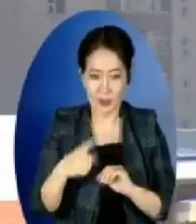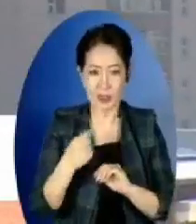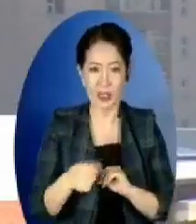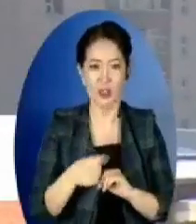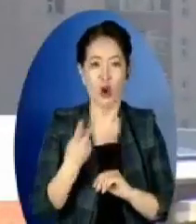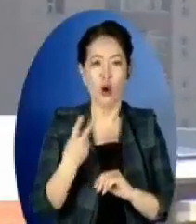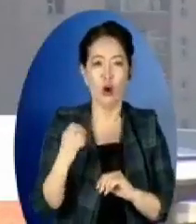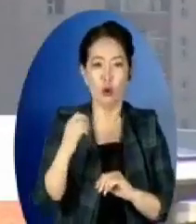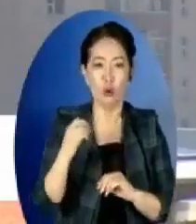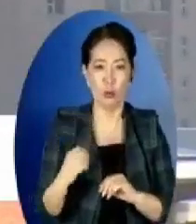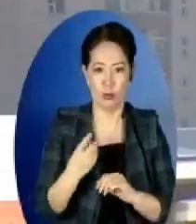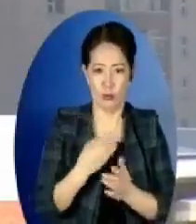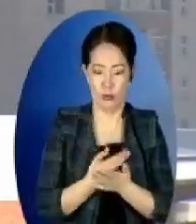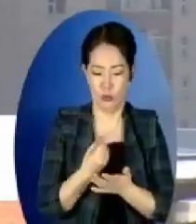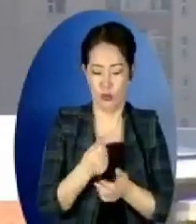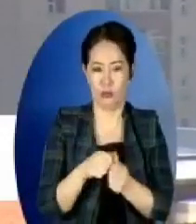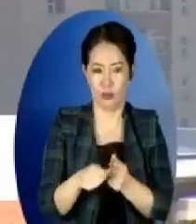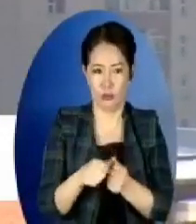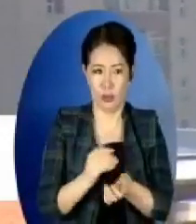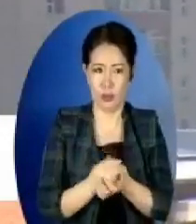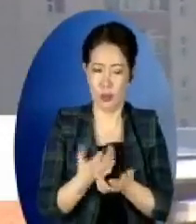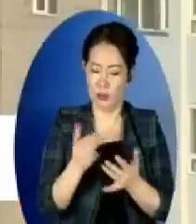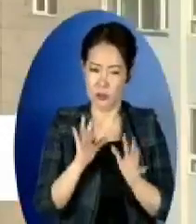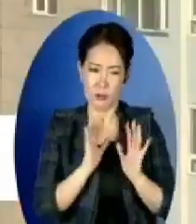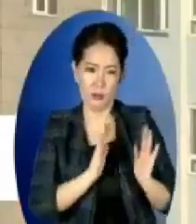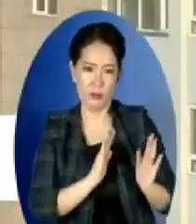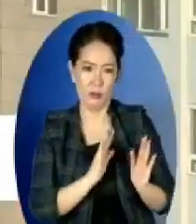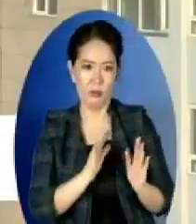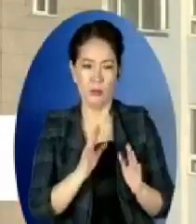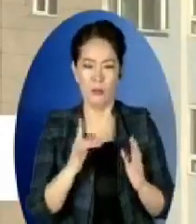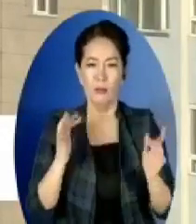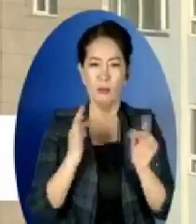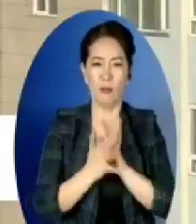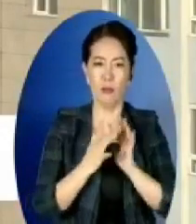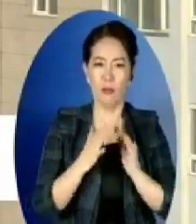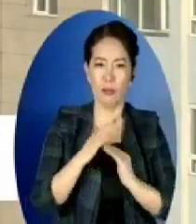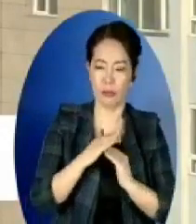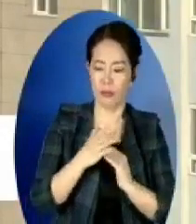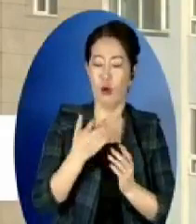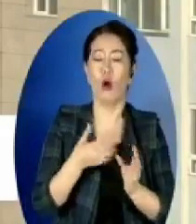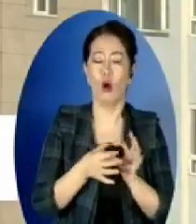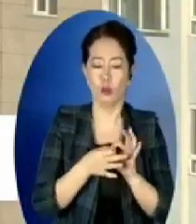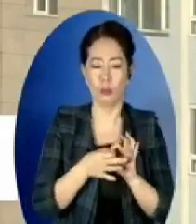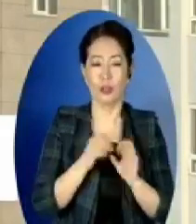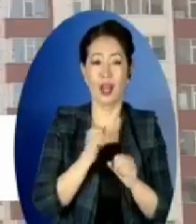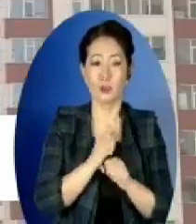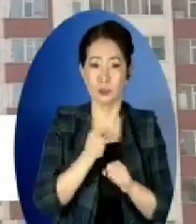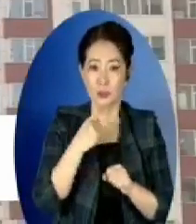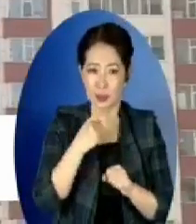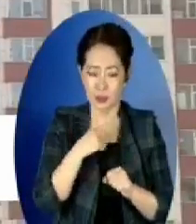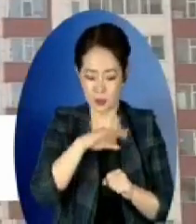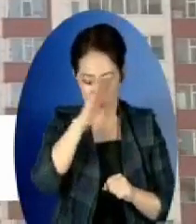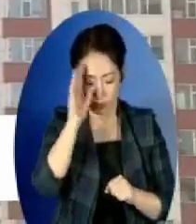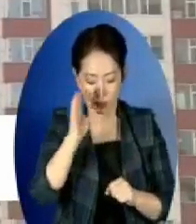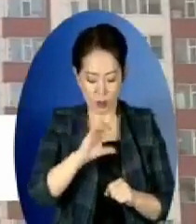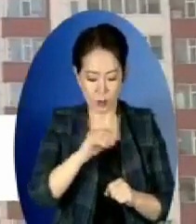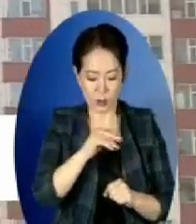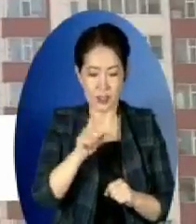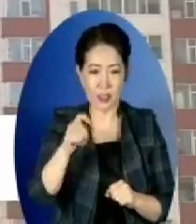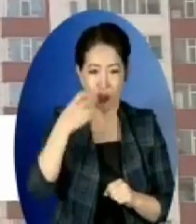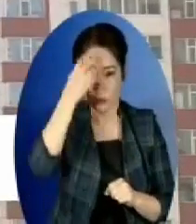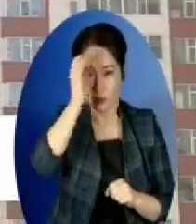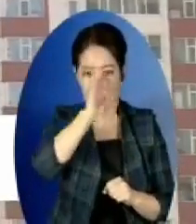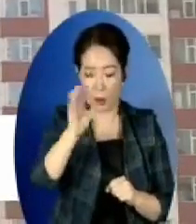сард ердөө 20% байна. Энэ нь олон нийтийн хандлага хөл хорой тогтоосонтой холбоотой гэдгийг албаныхан хэлж байна. Дулааны сүлжээ төрийн өмчит